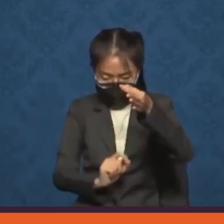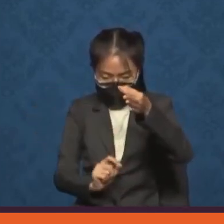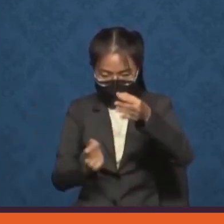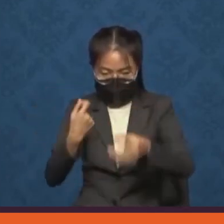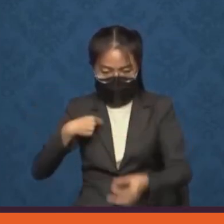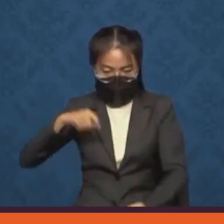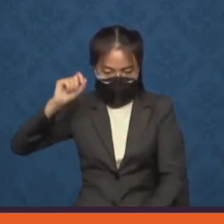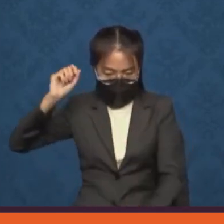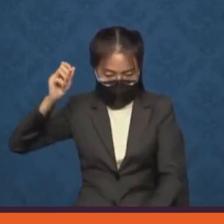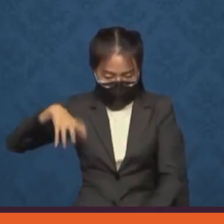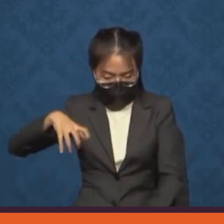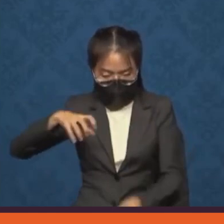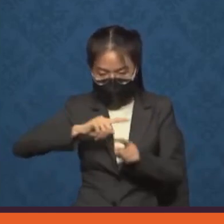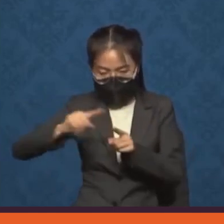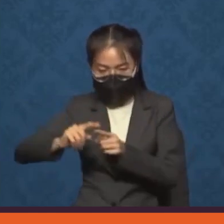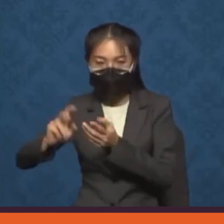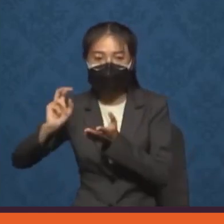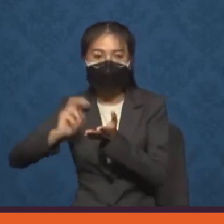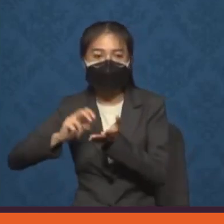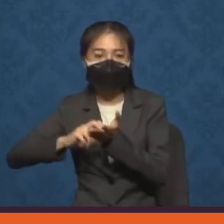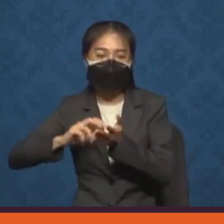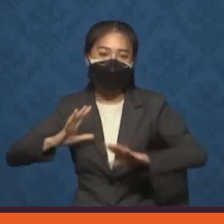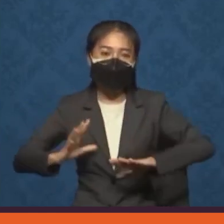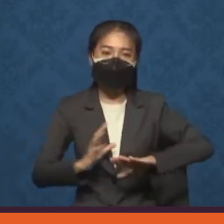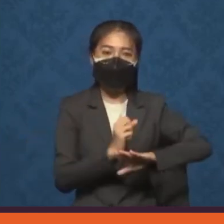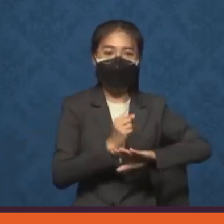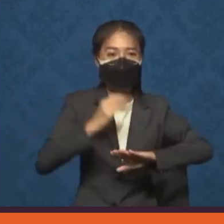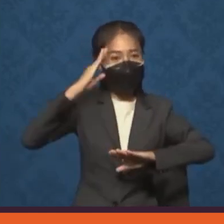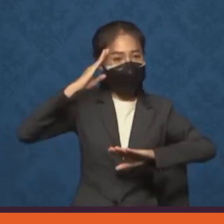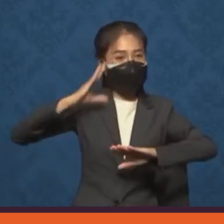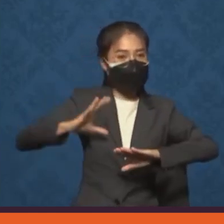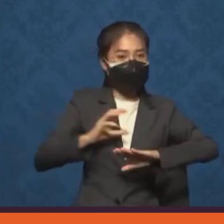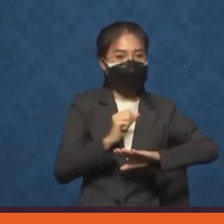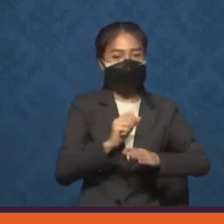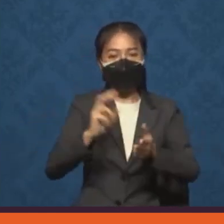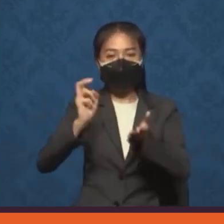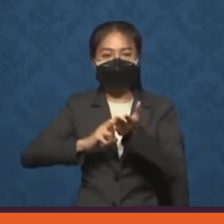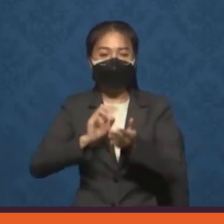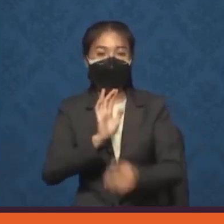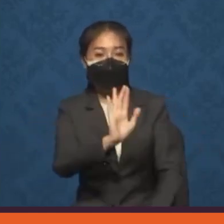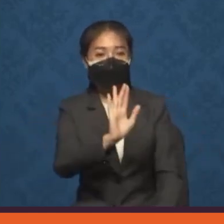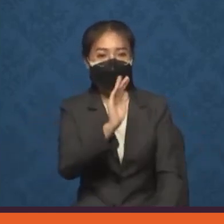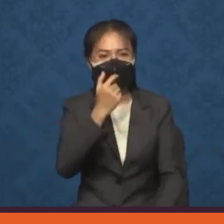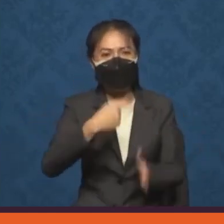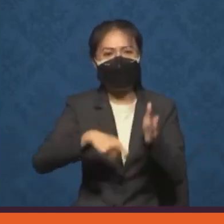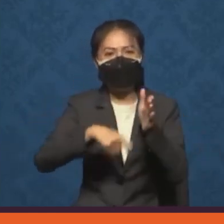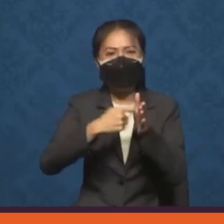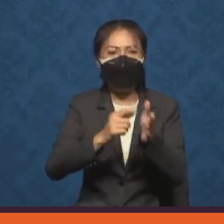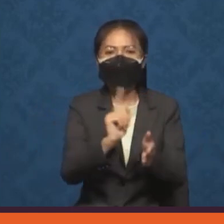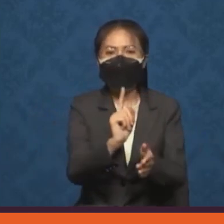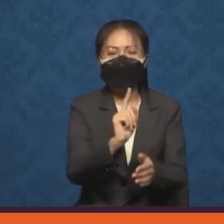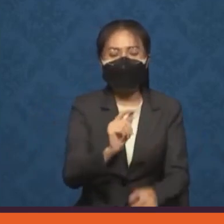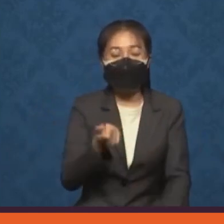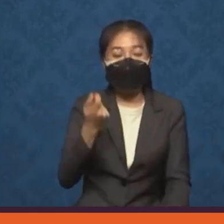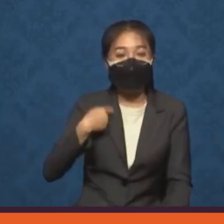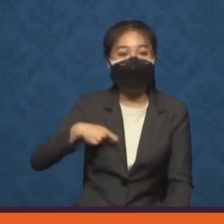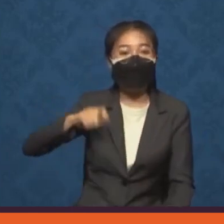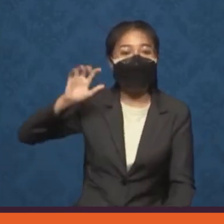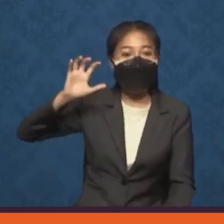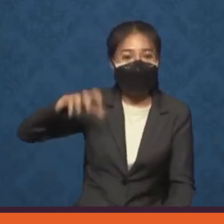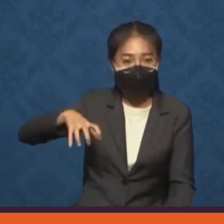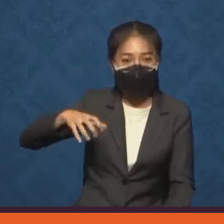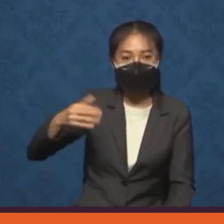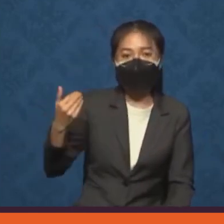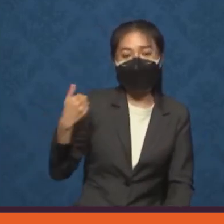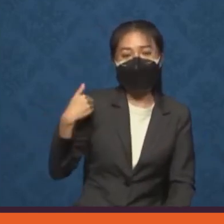หารเนี่ยอันนี้ไม่ใช่เหตุผลอะไรอื่นใดเลยครับก็เพื่อให้ศาลจะได้มีบทบัญญัติในรัฐธรรมนู